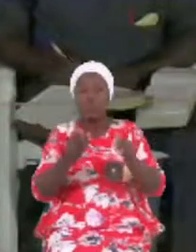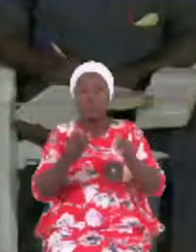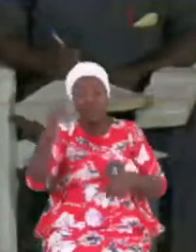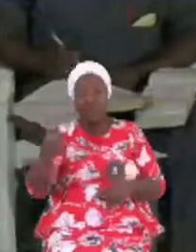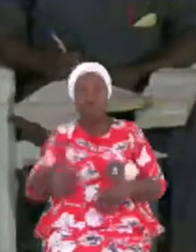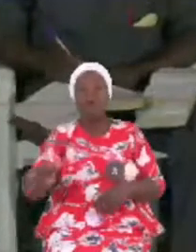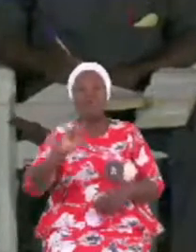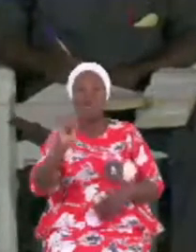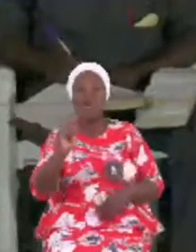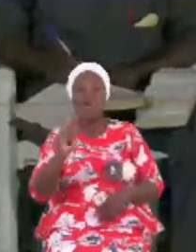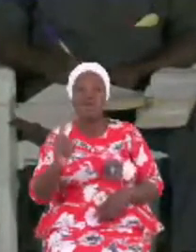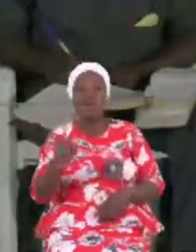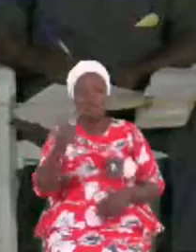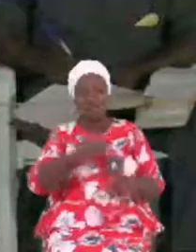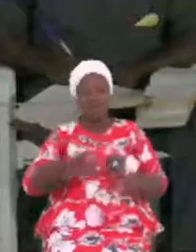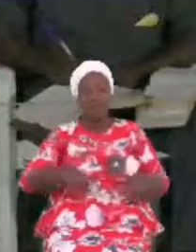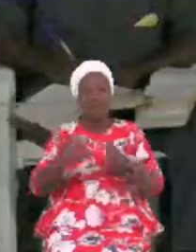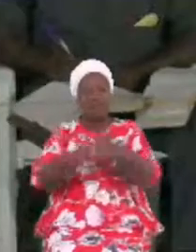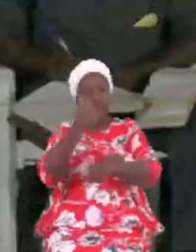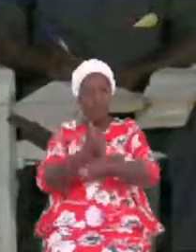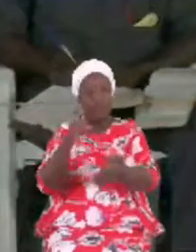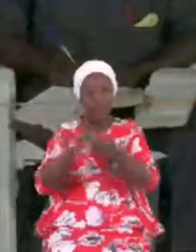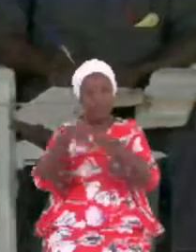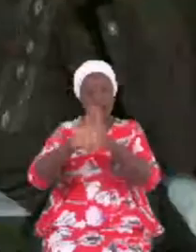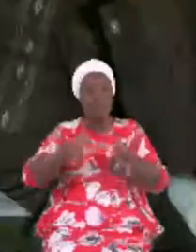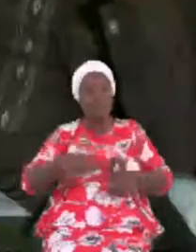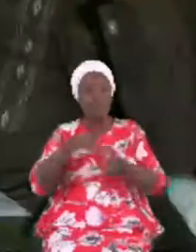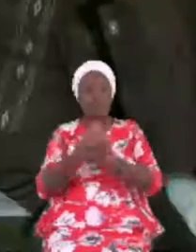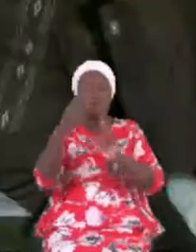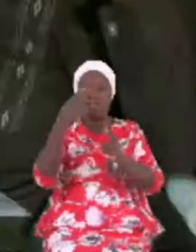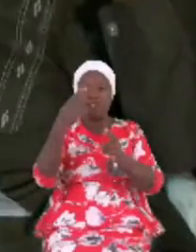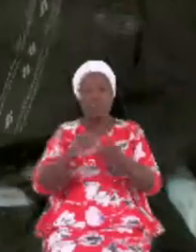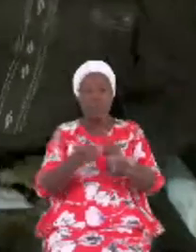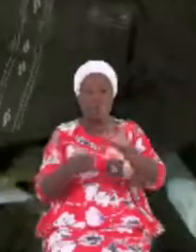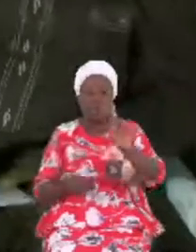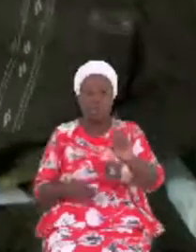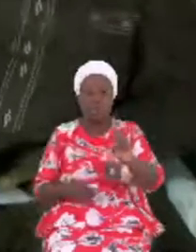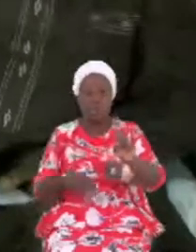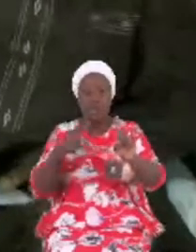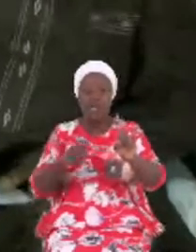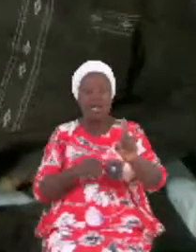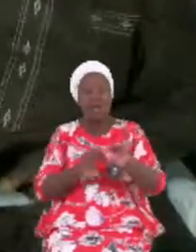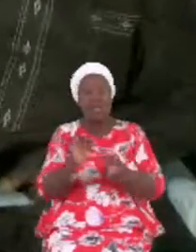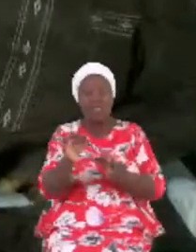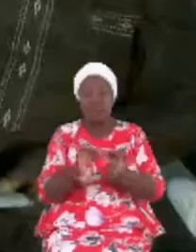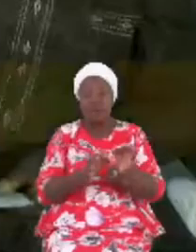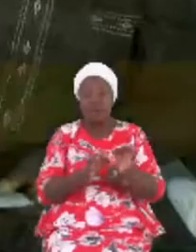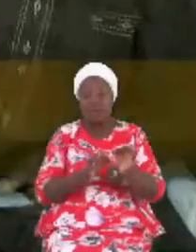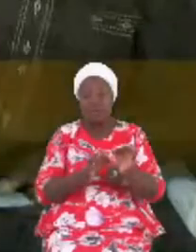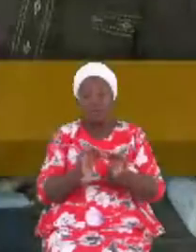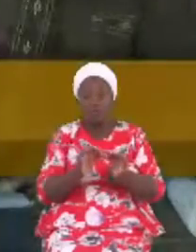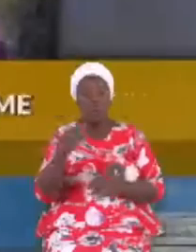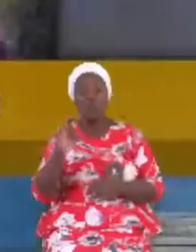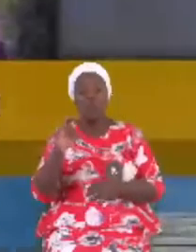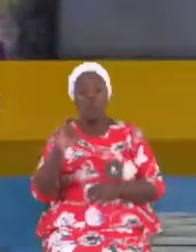l'éternité? Le Seigneur le confirme dans ta vie au nom de Jésus. Premier point, la description de